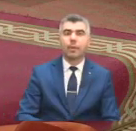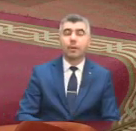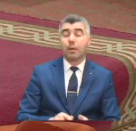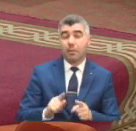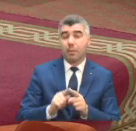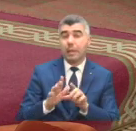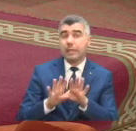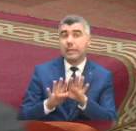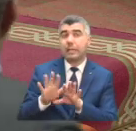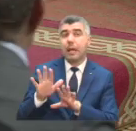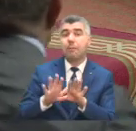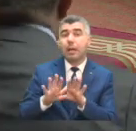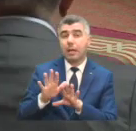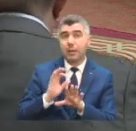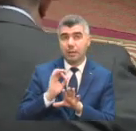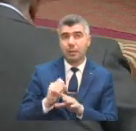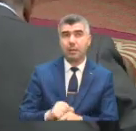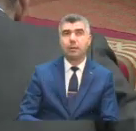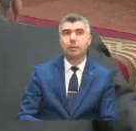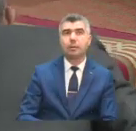التدابير